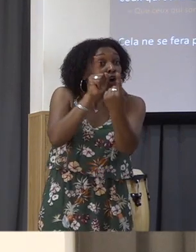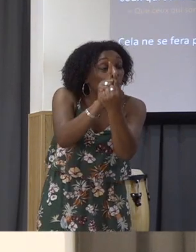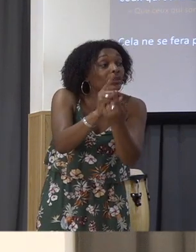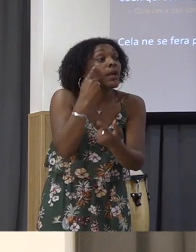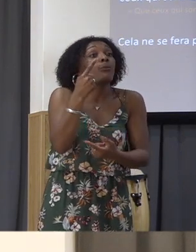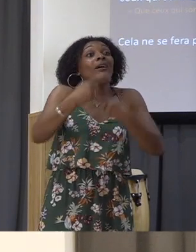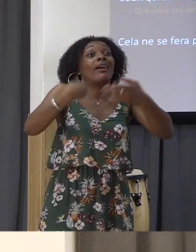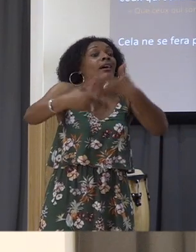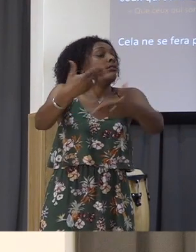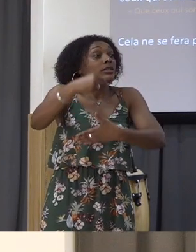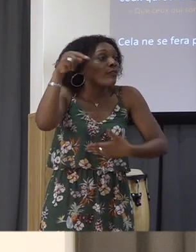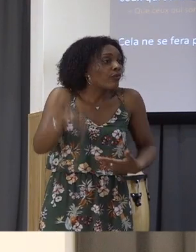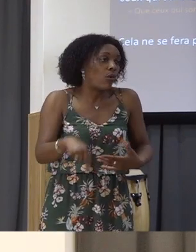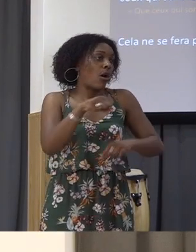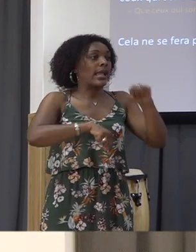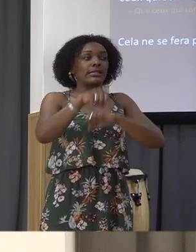J'aime bien